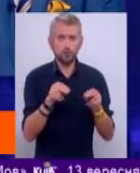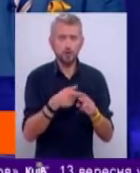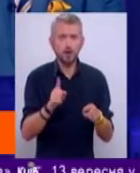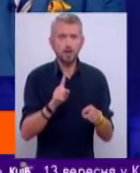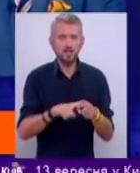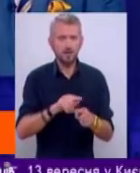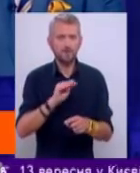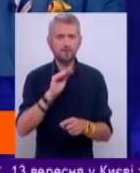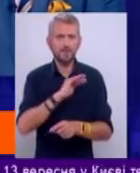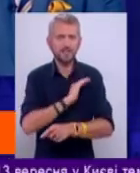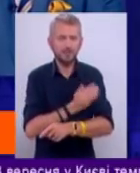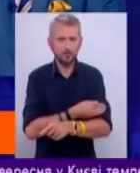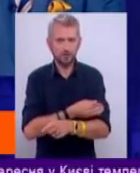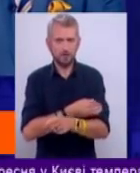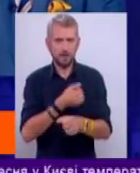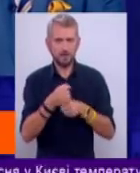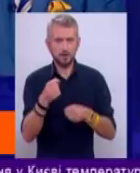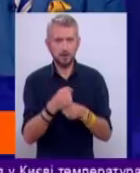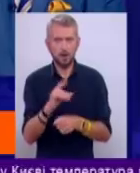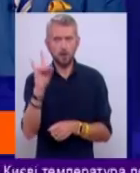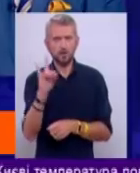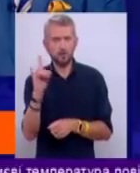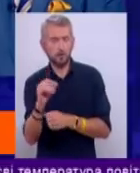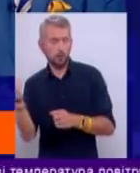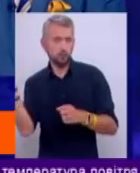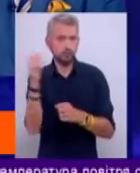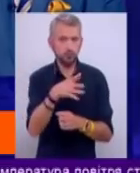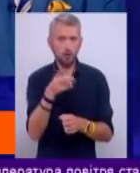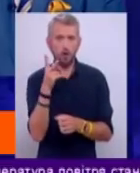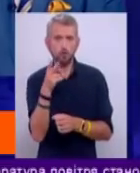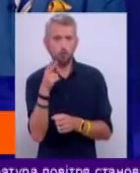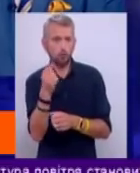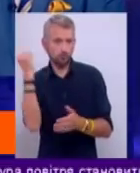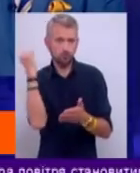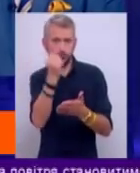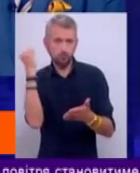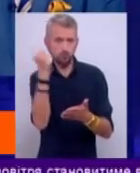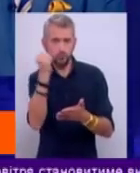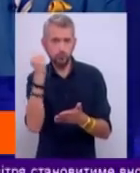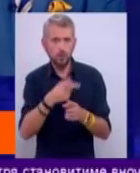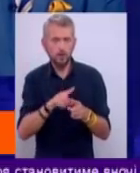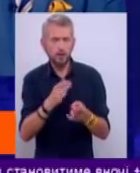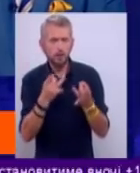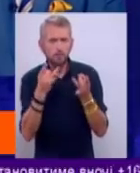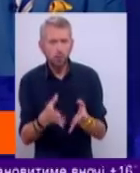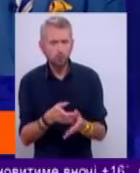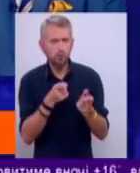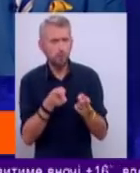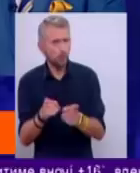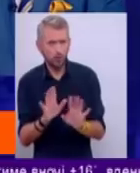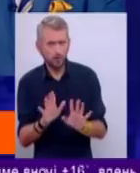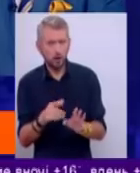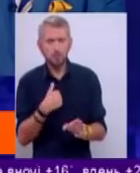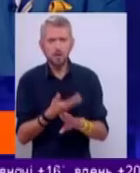фізичне насилля. Удар стільцем, удар ножицями в тіло, ви розумієте? Це не просто певна погроза.